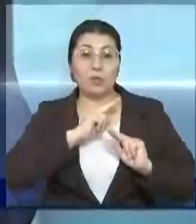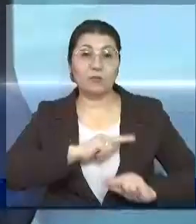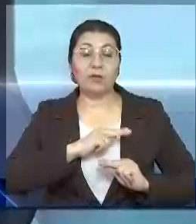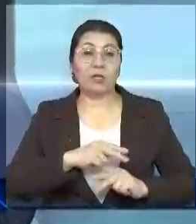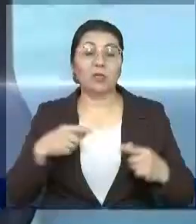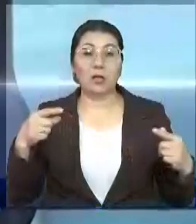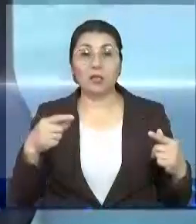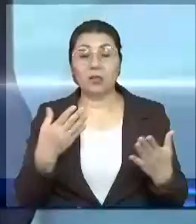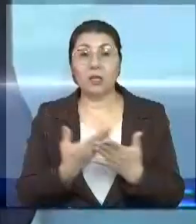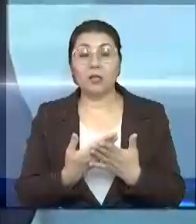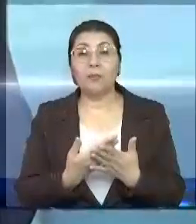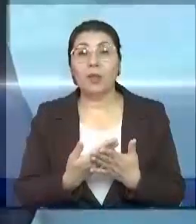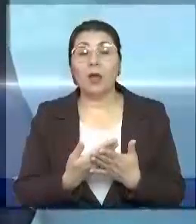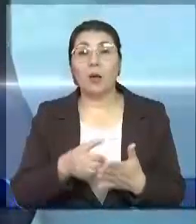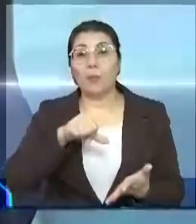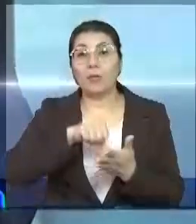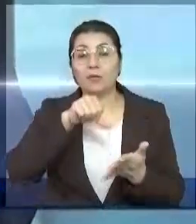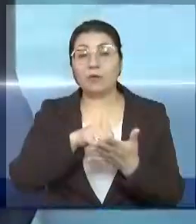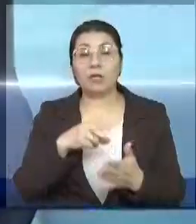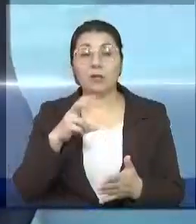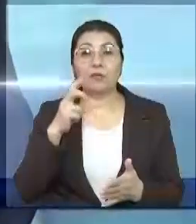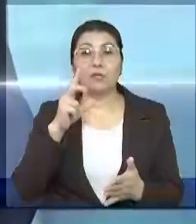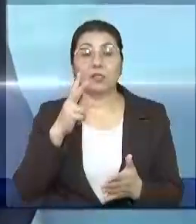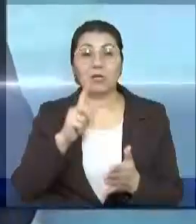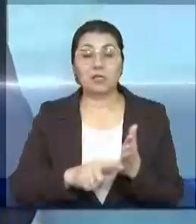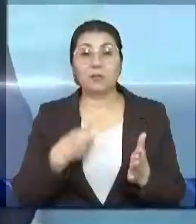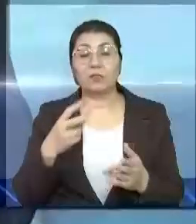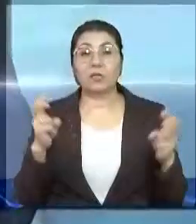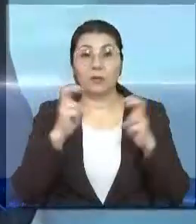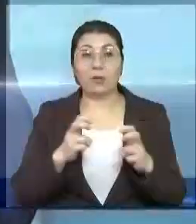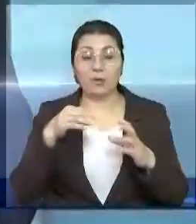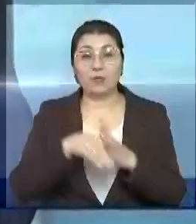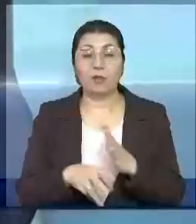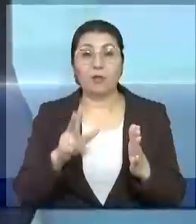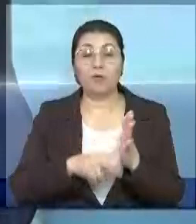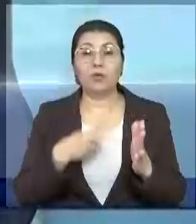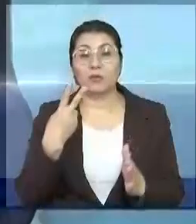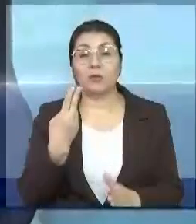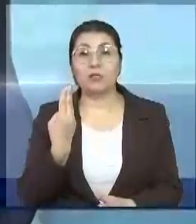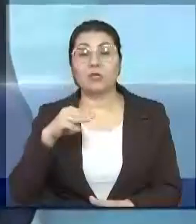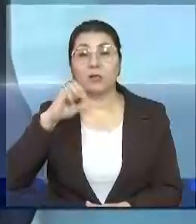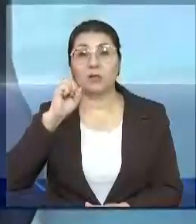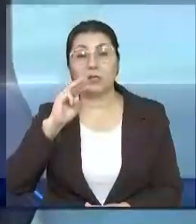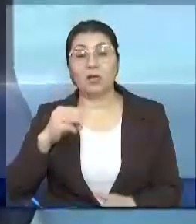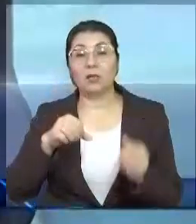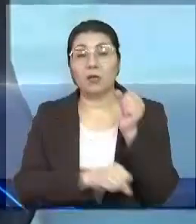особо опасных и вредных организмов задействованы 273 проверяющих. Из них 82 штатных специалиста,